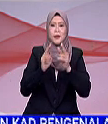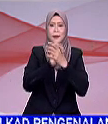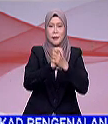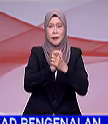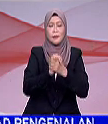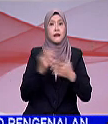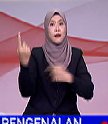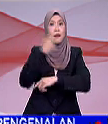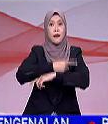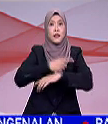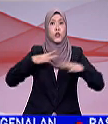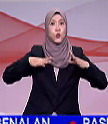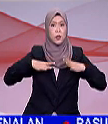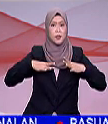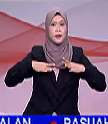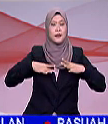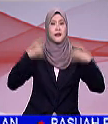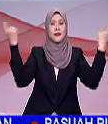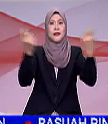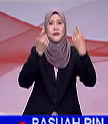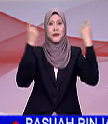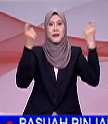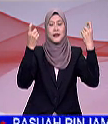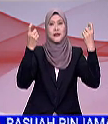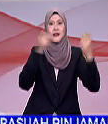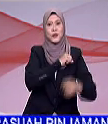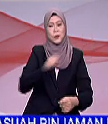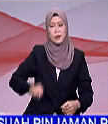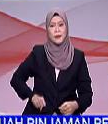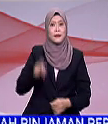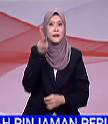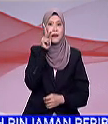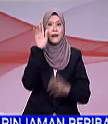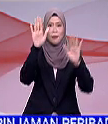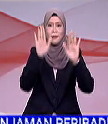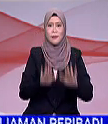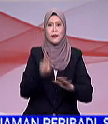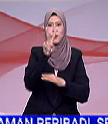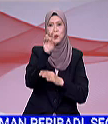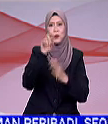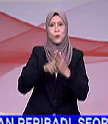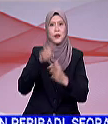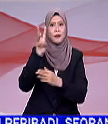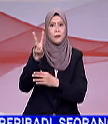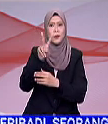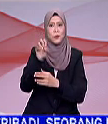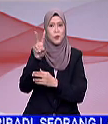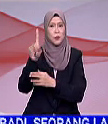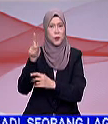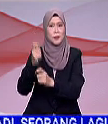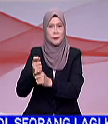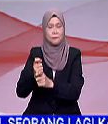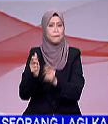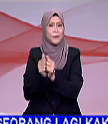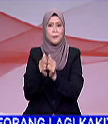pelepasan am atau cuti umum Sempena hari keputeraan Sultan Kedah pada Ahad 20 Jun 2021 dikekalkan